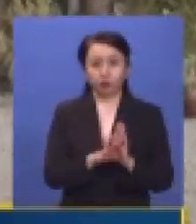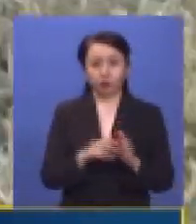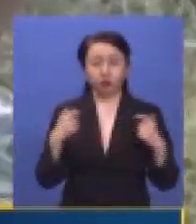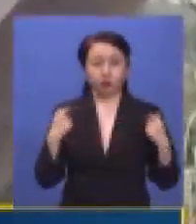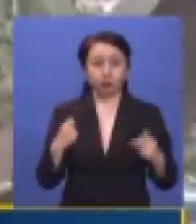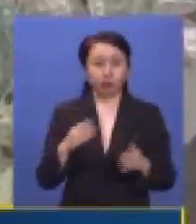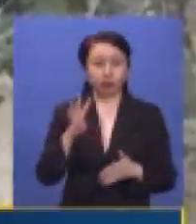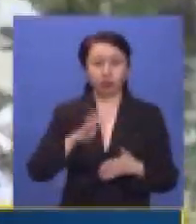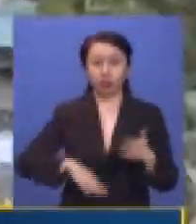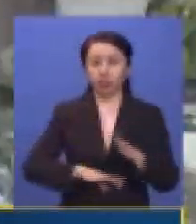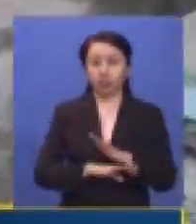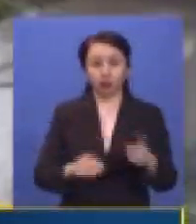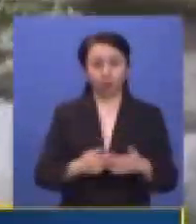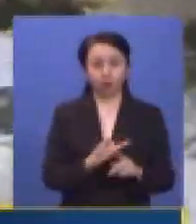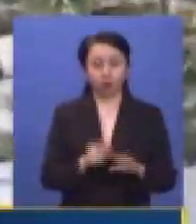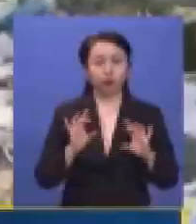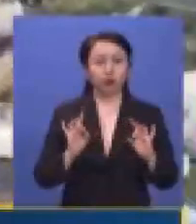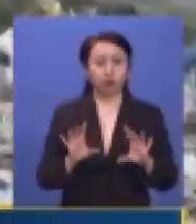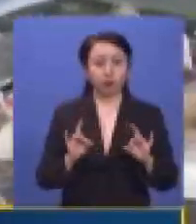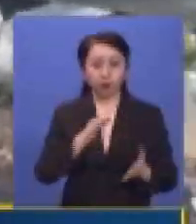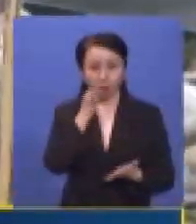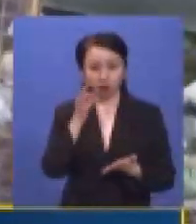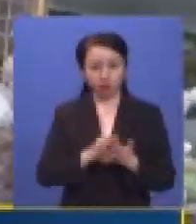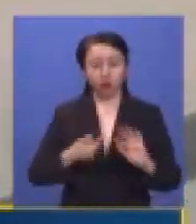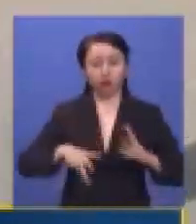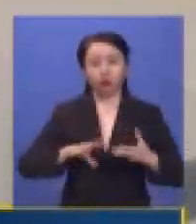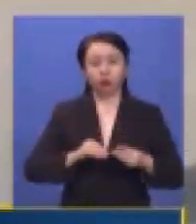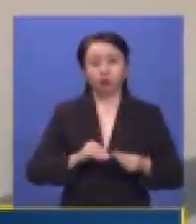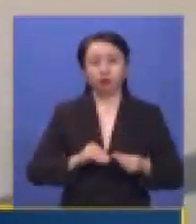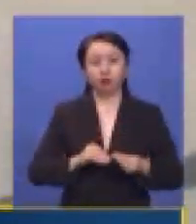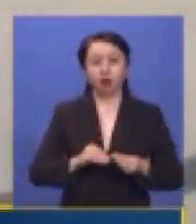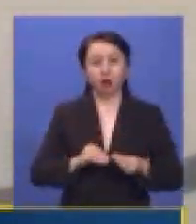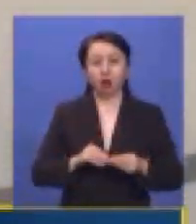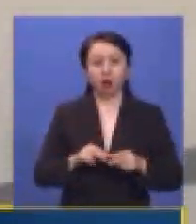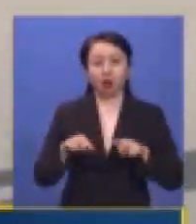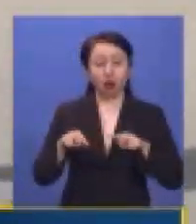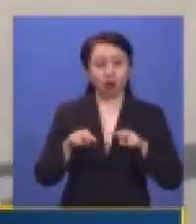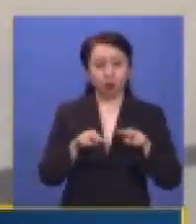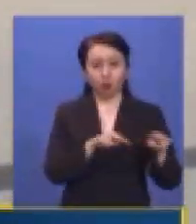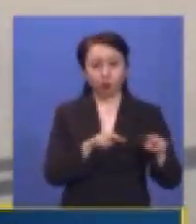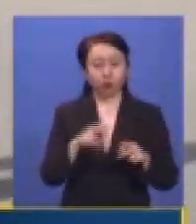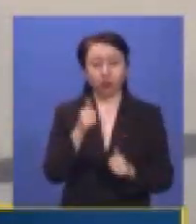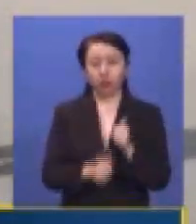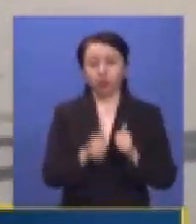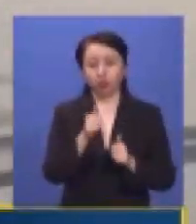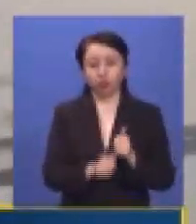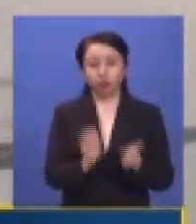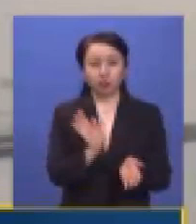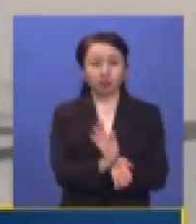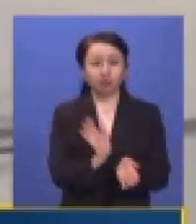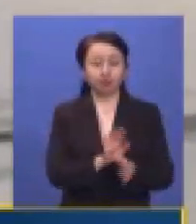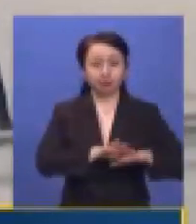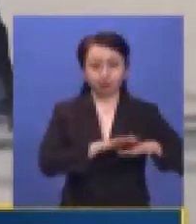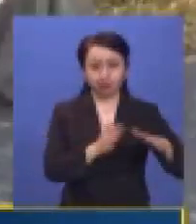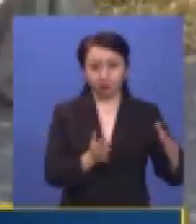не оштрафовать, а предупредить и разъяснить ответственность. Результаты подворных обходов показывают, зачастую больше всего свалок наблюдается